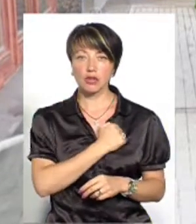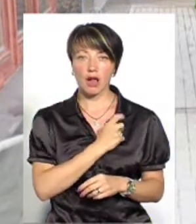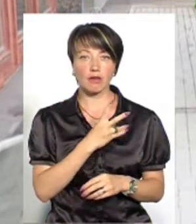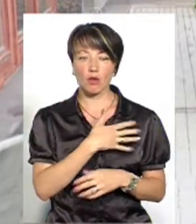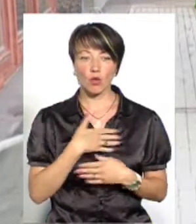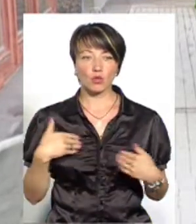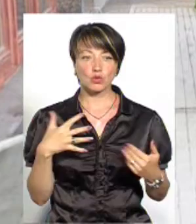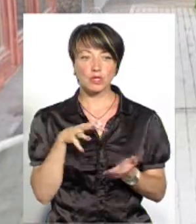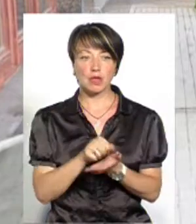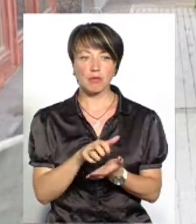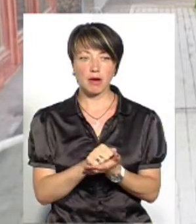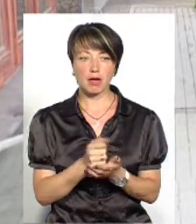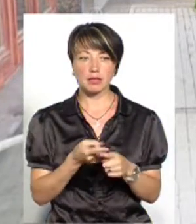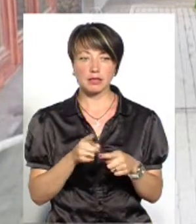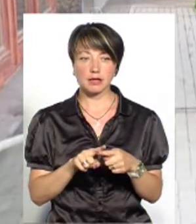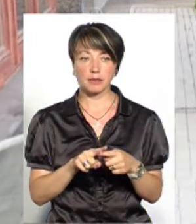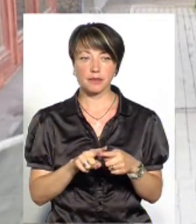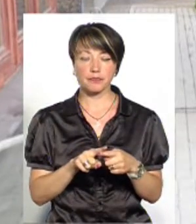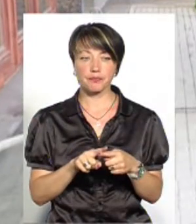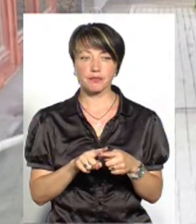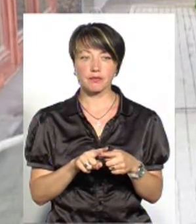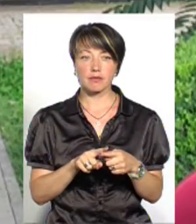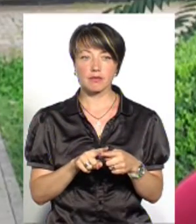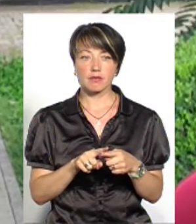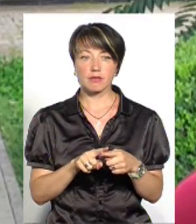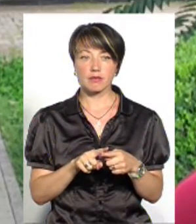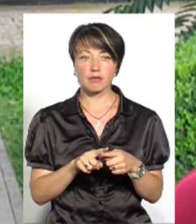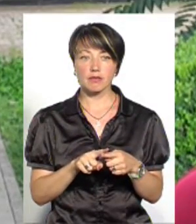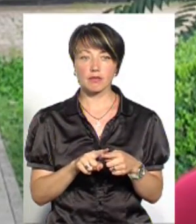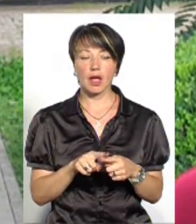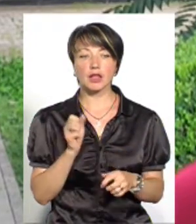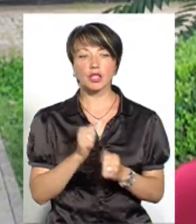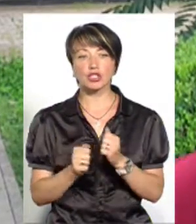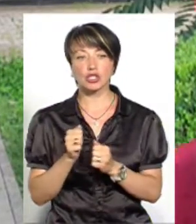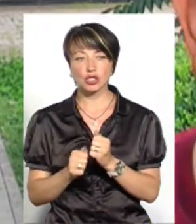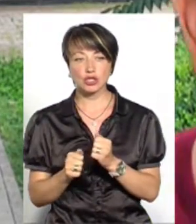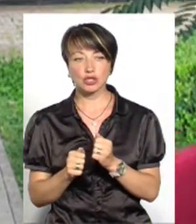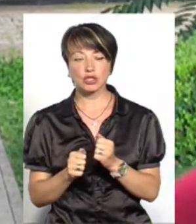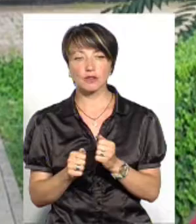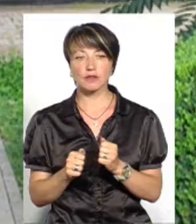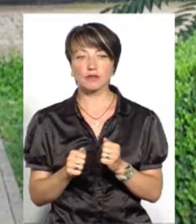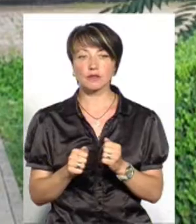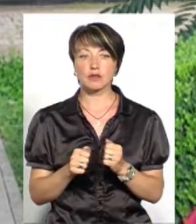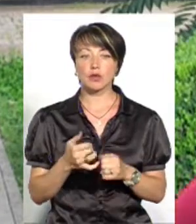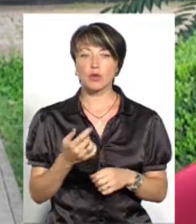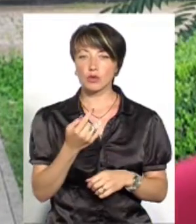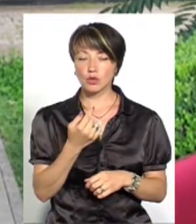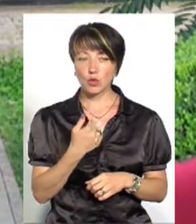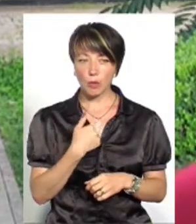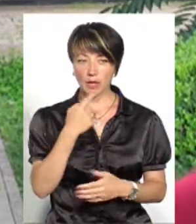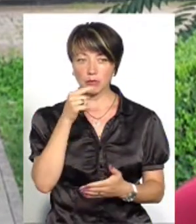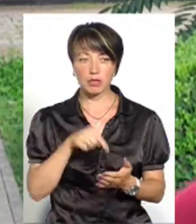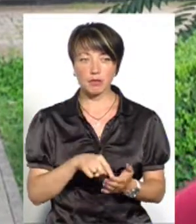хочуть займатися з комбатантами. Найчастіше всього до мене